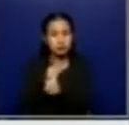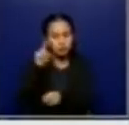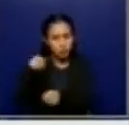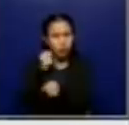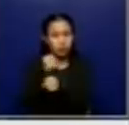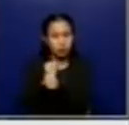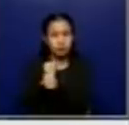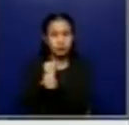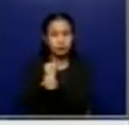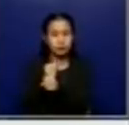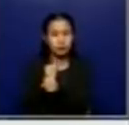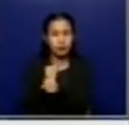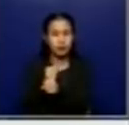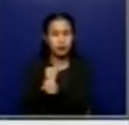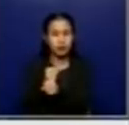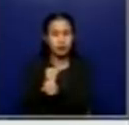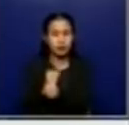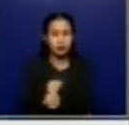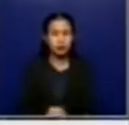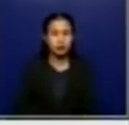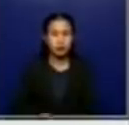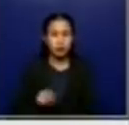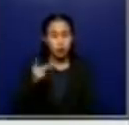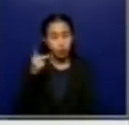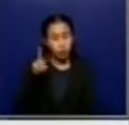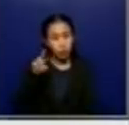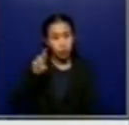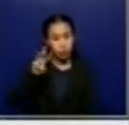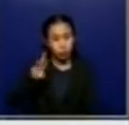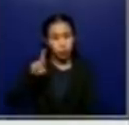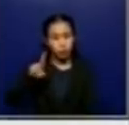ควรทำนะครับไม่ใช่บอกต้องทำควรทำ